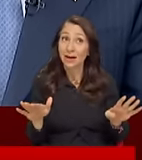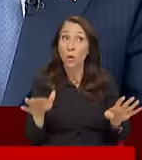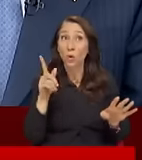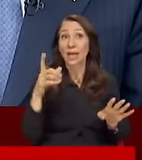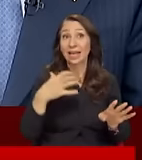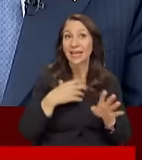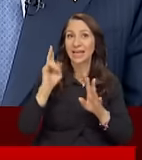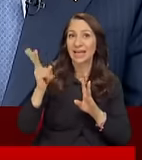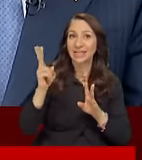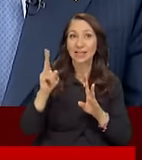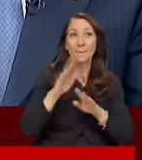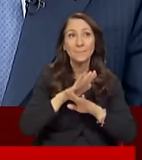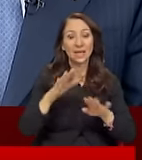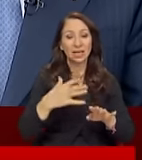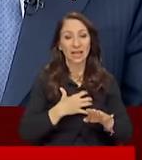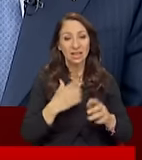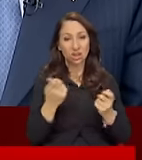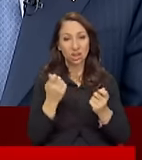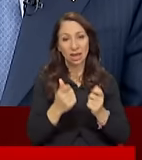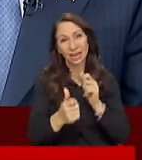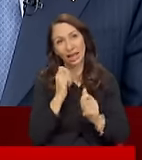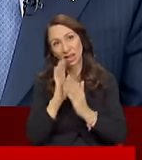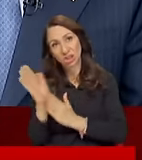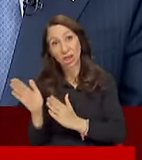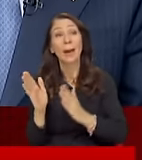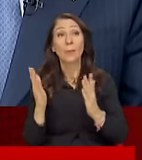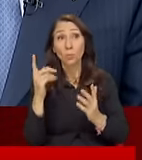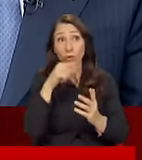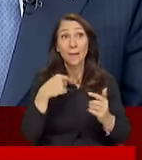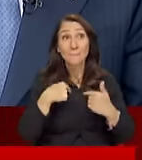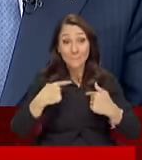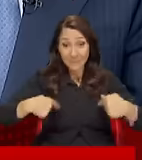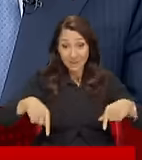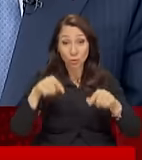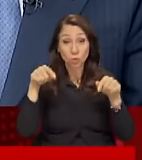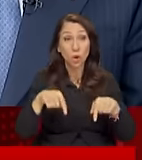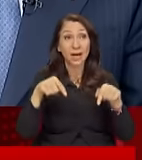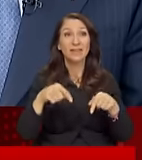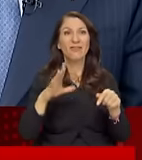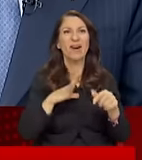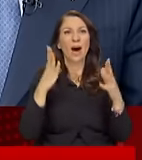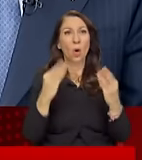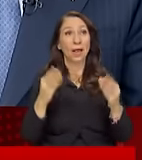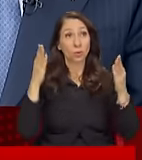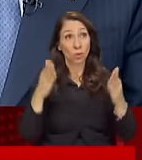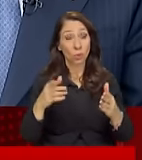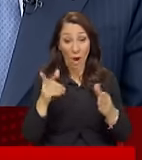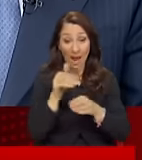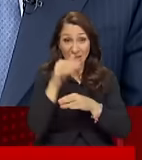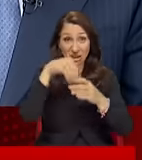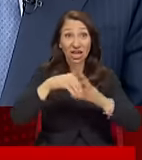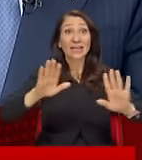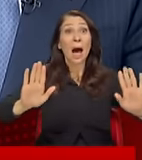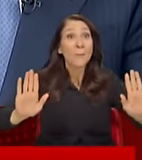da kendi sonrasında bittiğinde kendi işine dönecek. Dolayısıyla biz şu andaki mevcut durumda biz bu hayatın içindeyiz